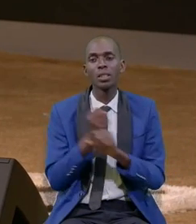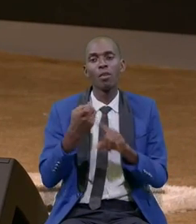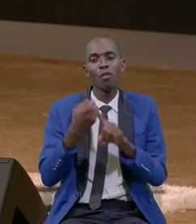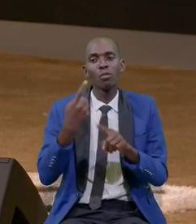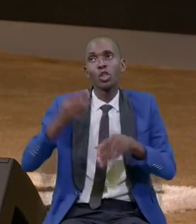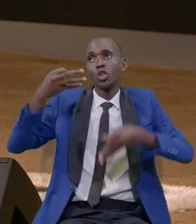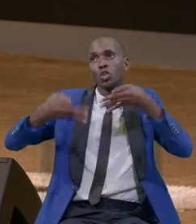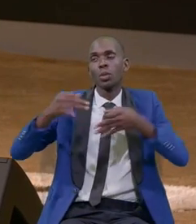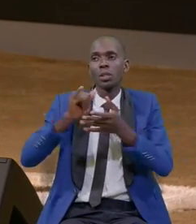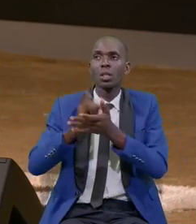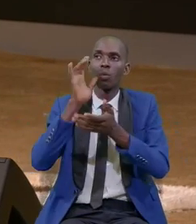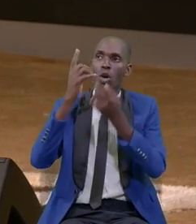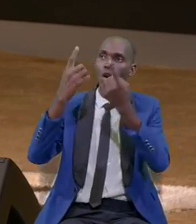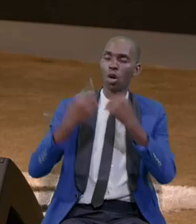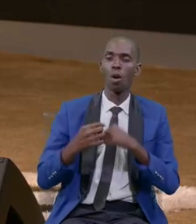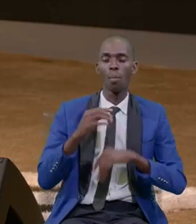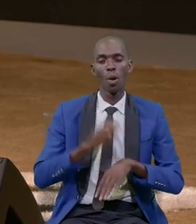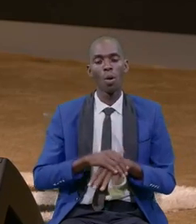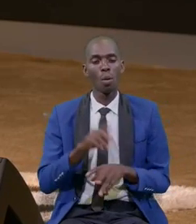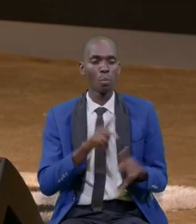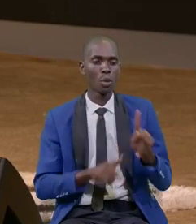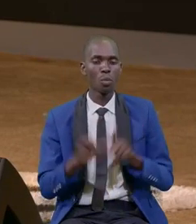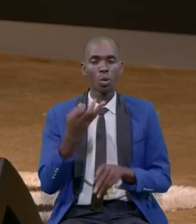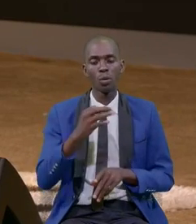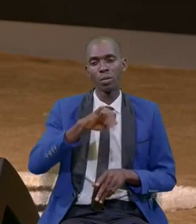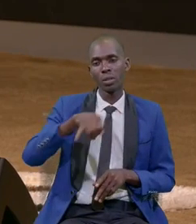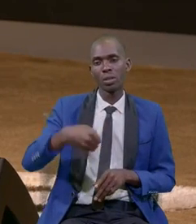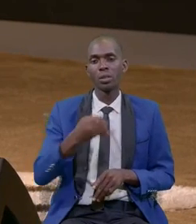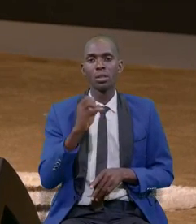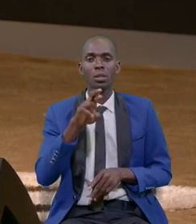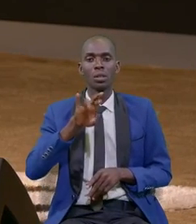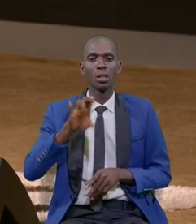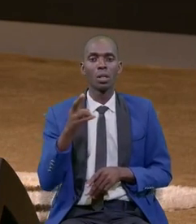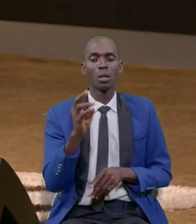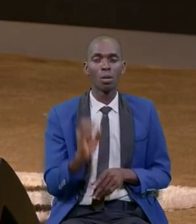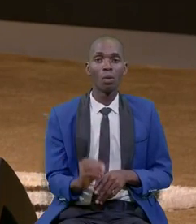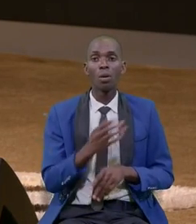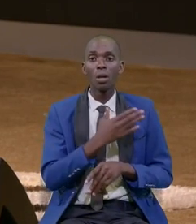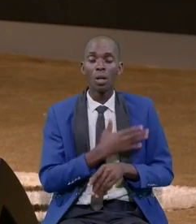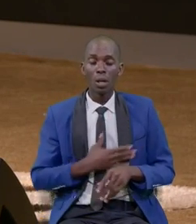du jugement à venir sur Cana. Le verset 13 dit,